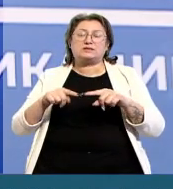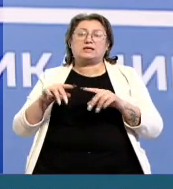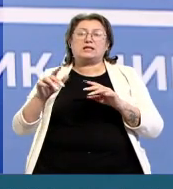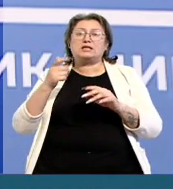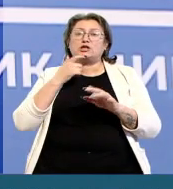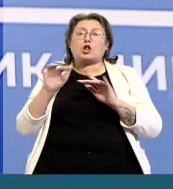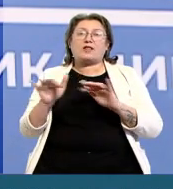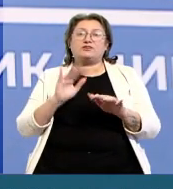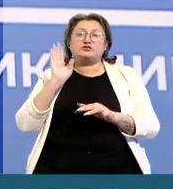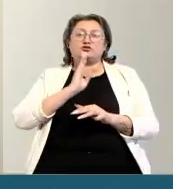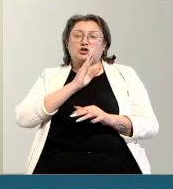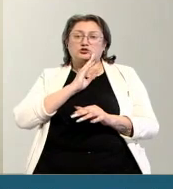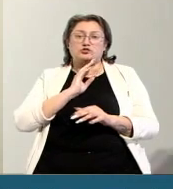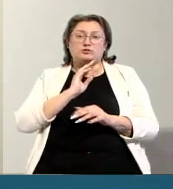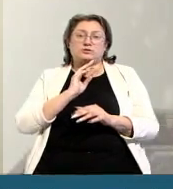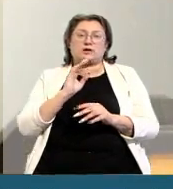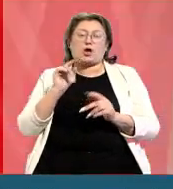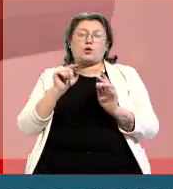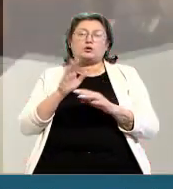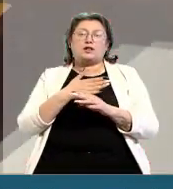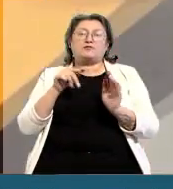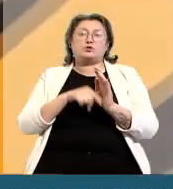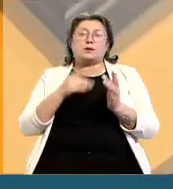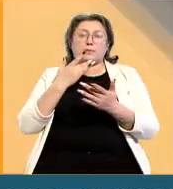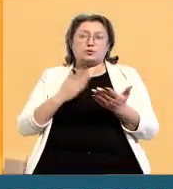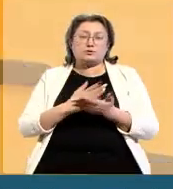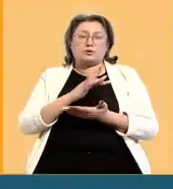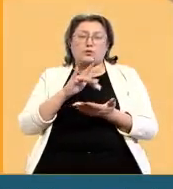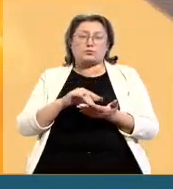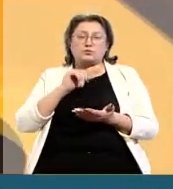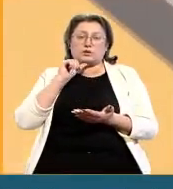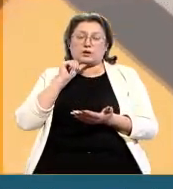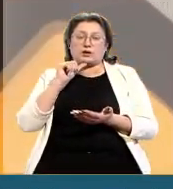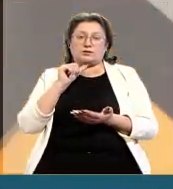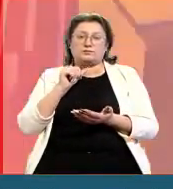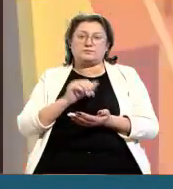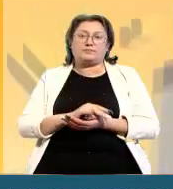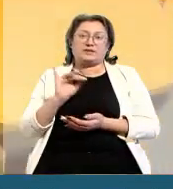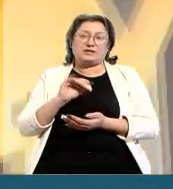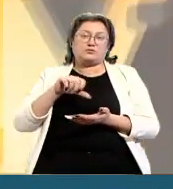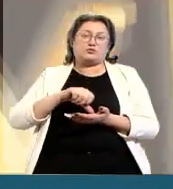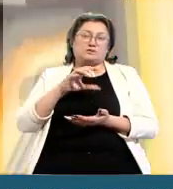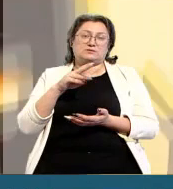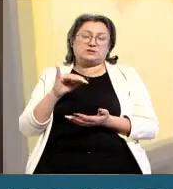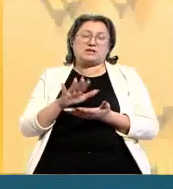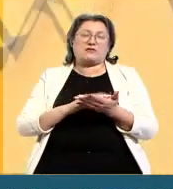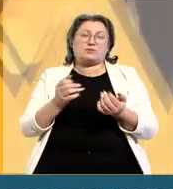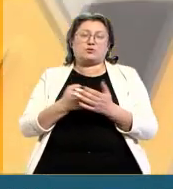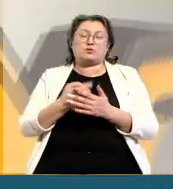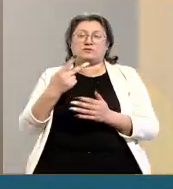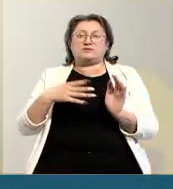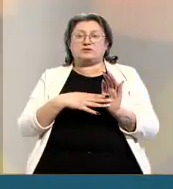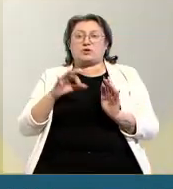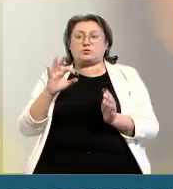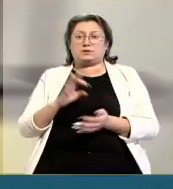ішкі саясат бөлімі және бақ өкілдерінен құралған арнайы комиссиялық топ қадағалайды. Өтінімдер 29 желтоқсанға